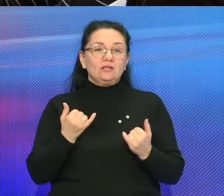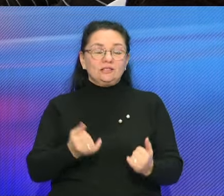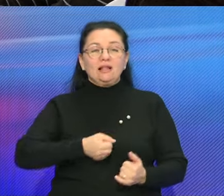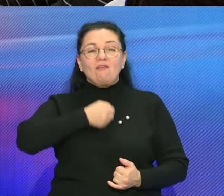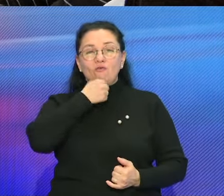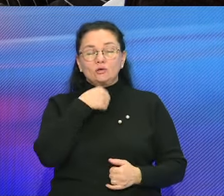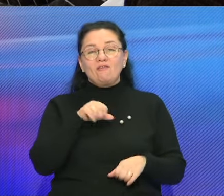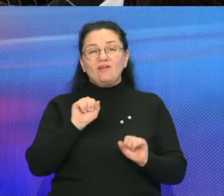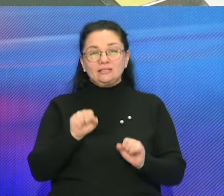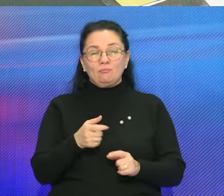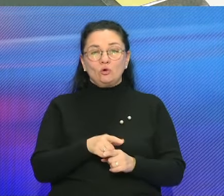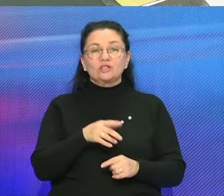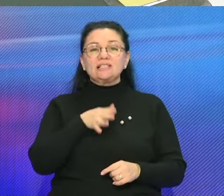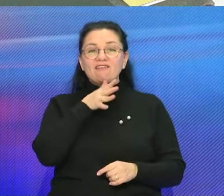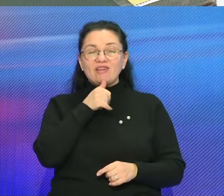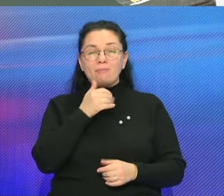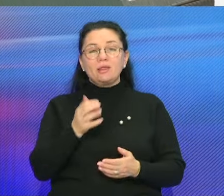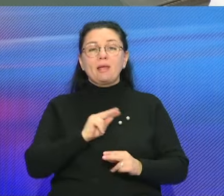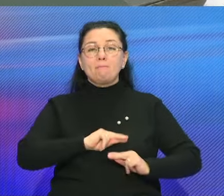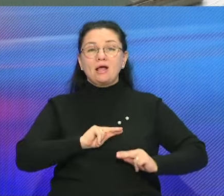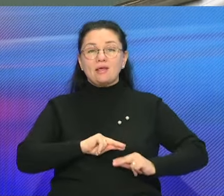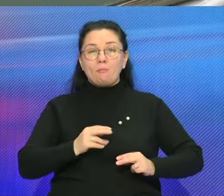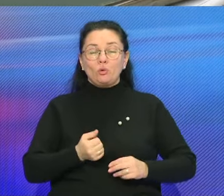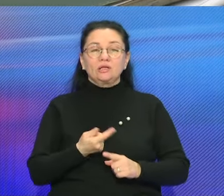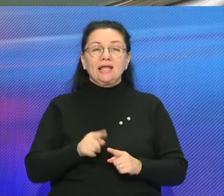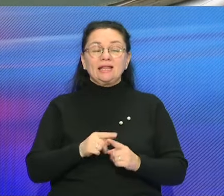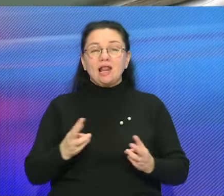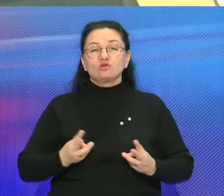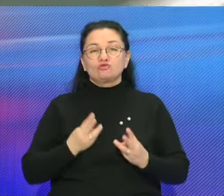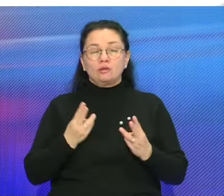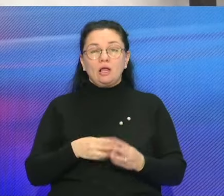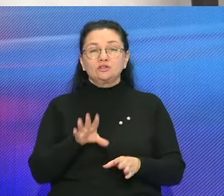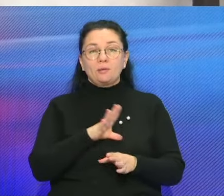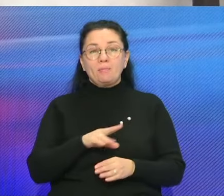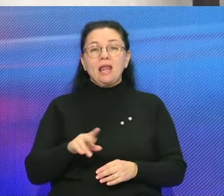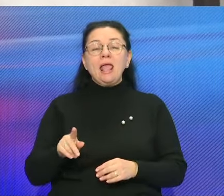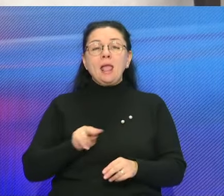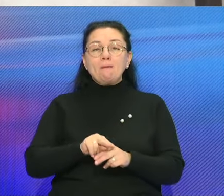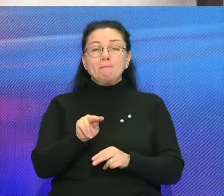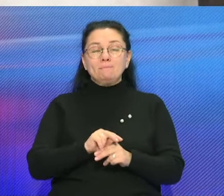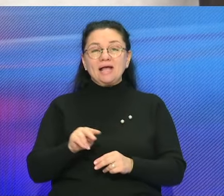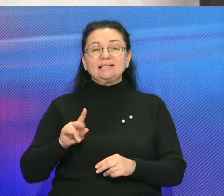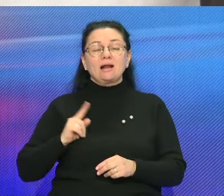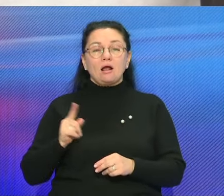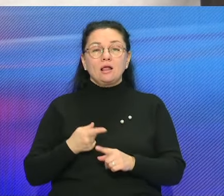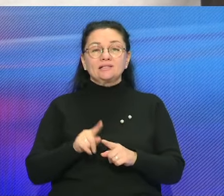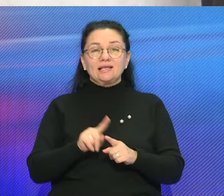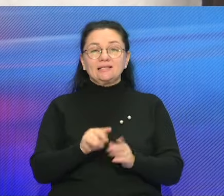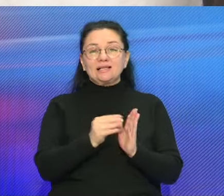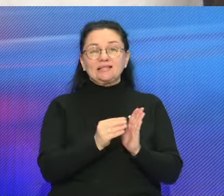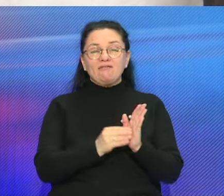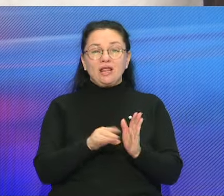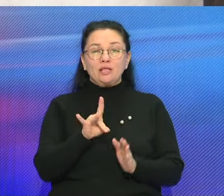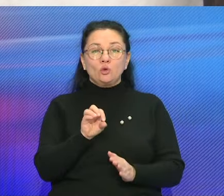выклікала магчымасць часовай падпрацоўкі. Акрамя таго, для жадаючых прайшлі майстар-класы па састаўленню рэзюме, што